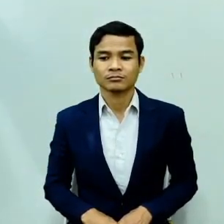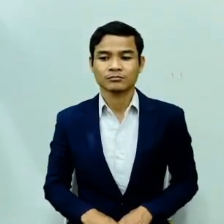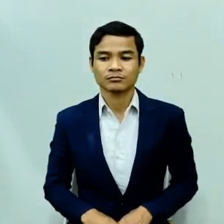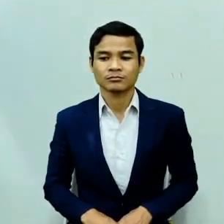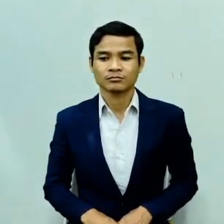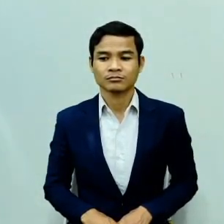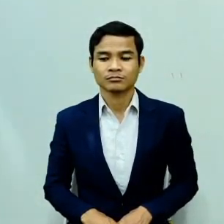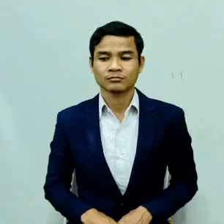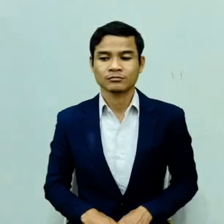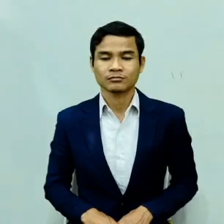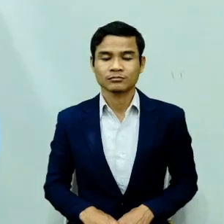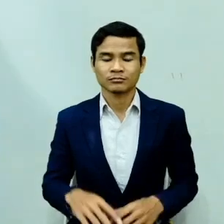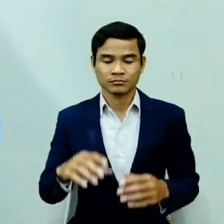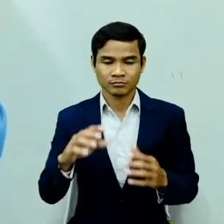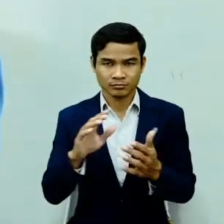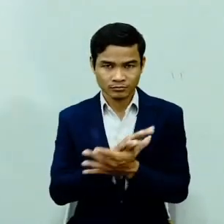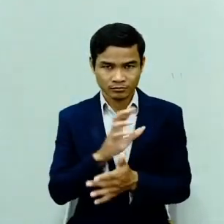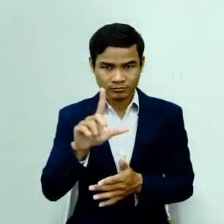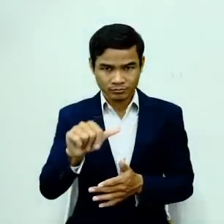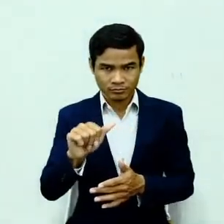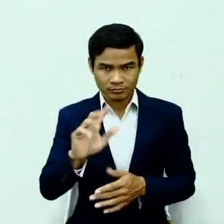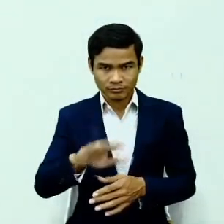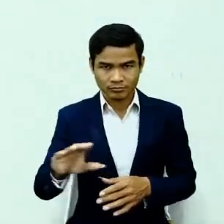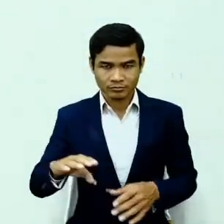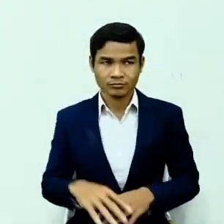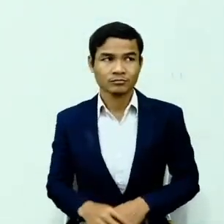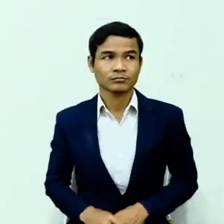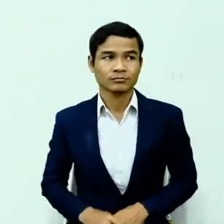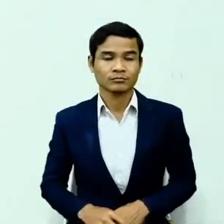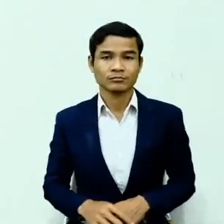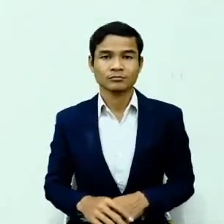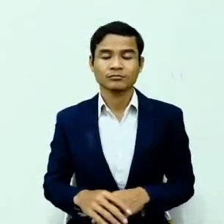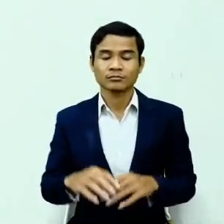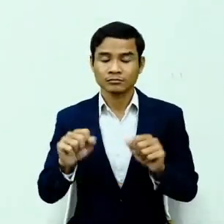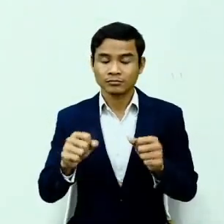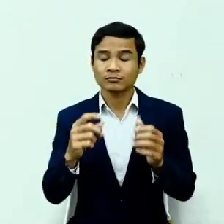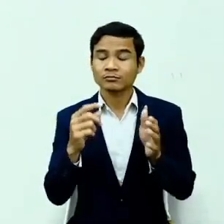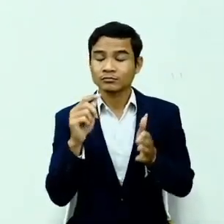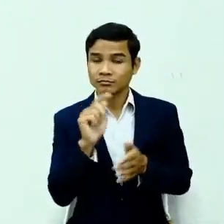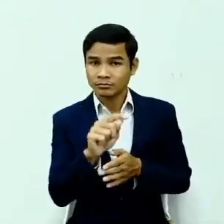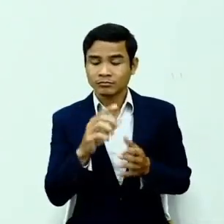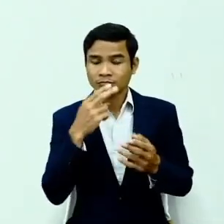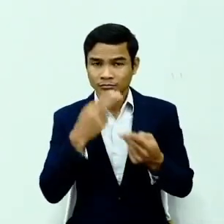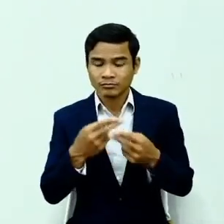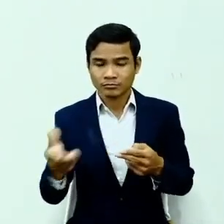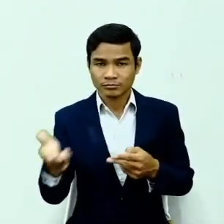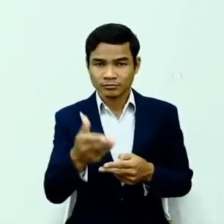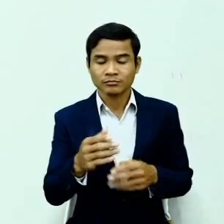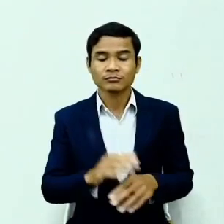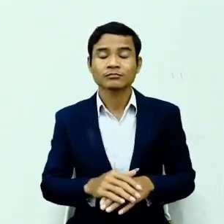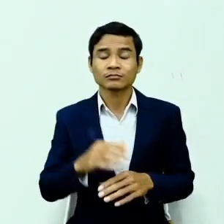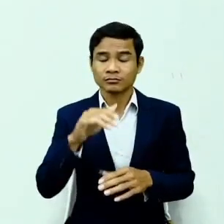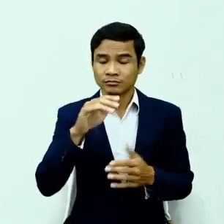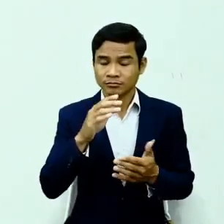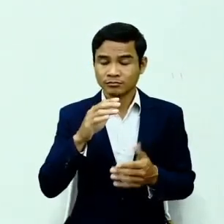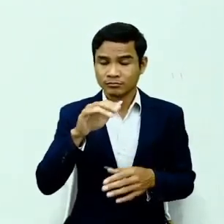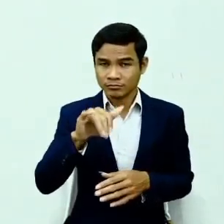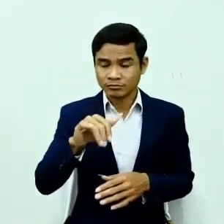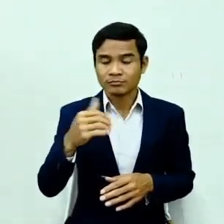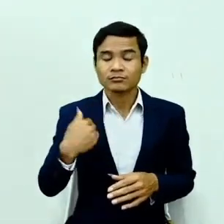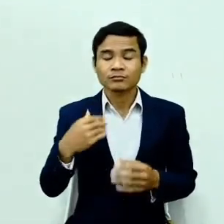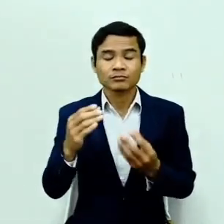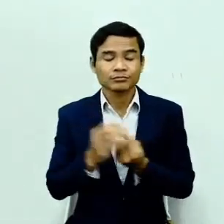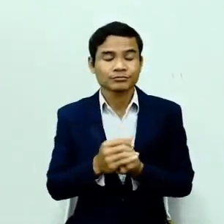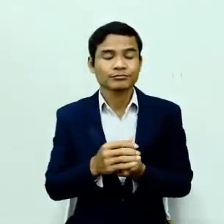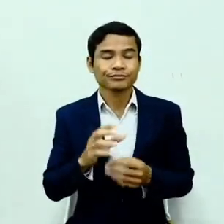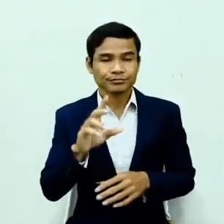Cũng bằng tẹt rồi. Chà. Nhưng chắc này hai cứ chìa. Chà chùm lại rồi bỏ dưỡng cứ nơi xa. Chà cứ ban chùm